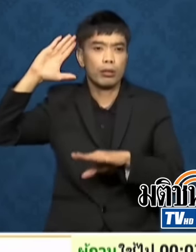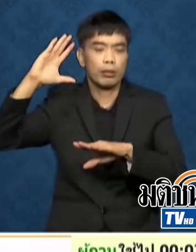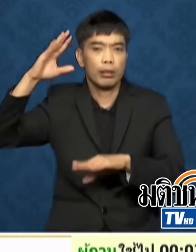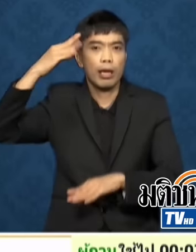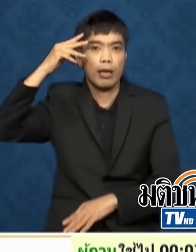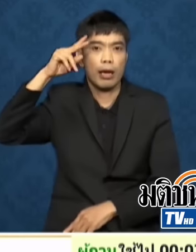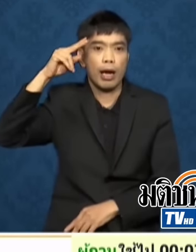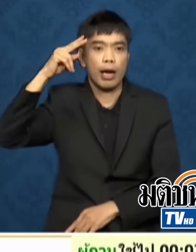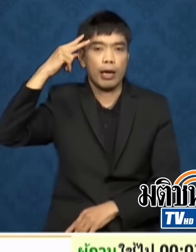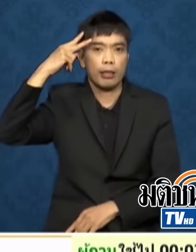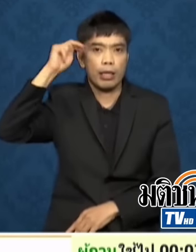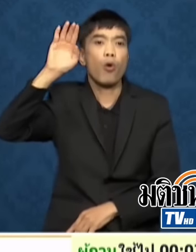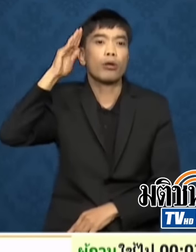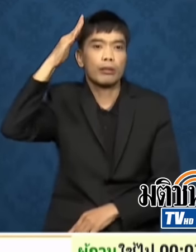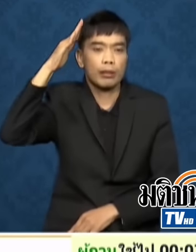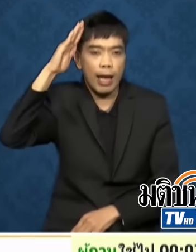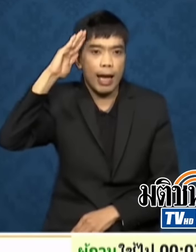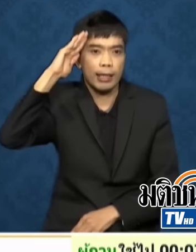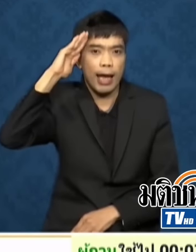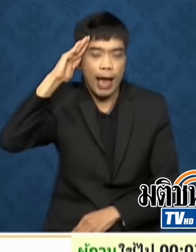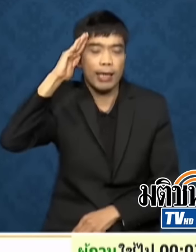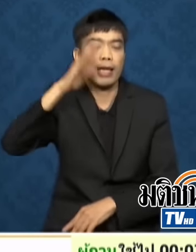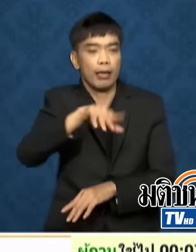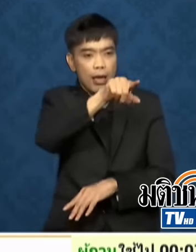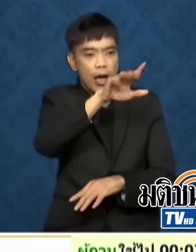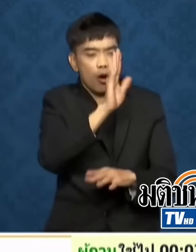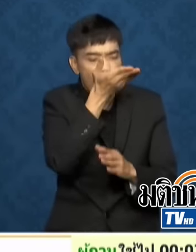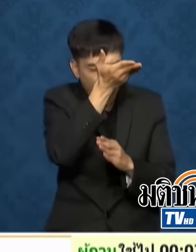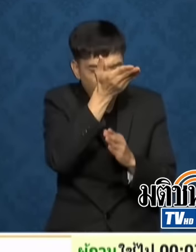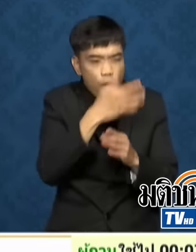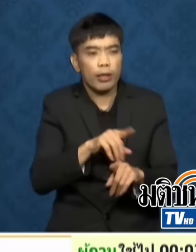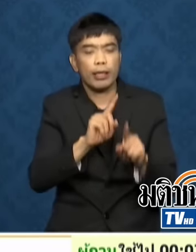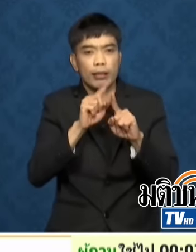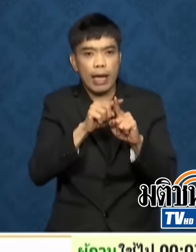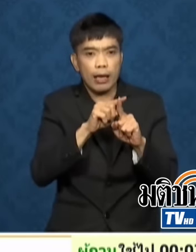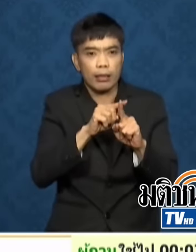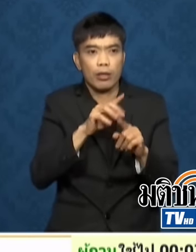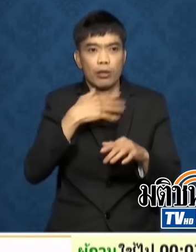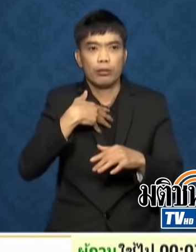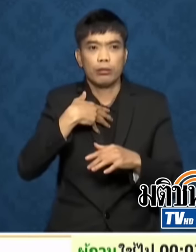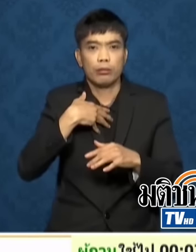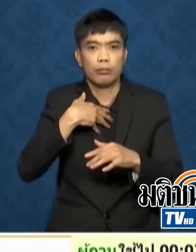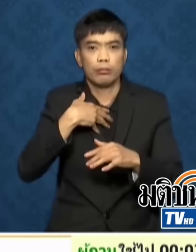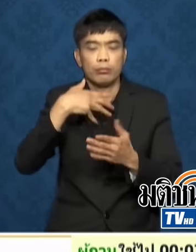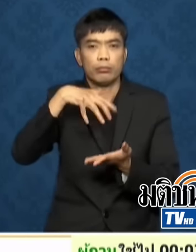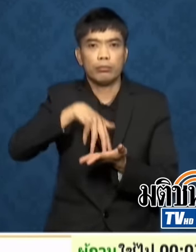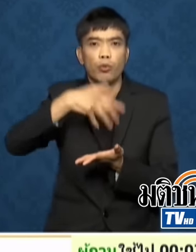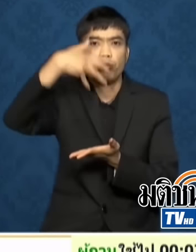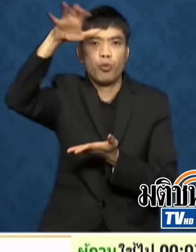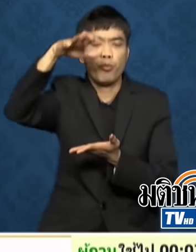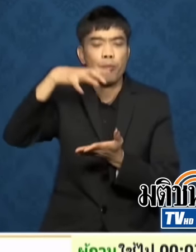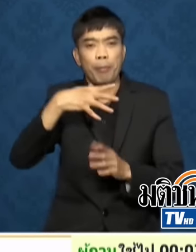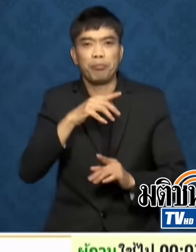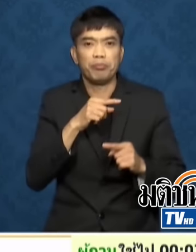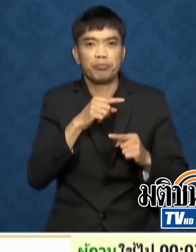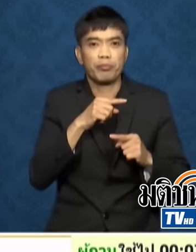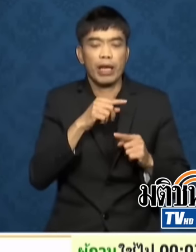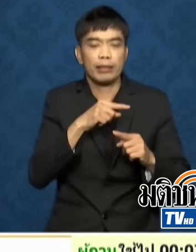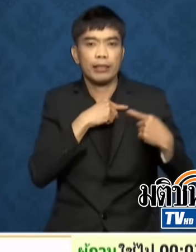ณุเพราะการอภิปรายไม่ไว้วางใจทุกครั้งผลเป็นคนลุกขึ้นอภิปรายไม่ไว้วางใจนายกประ